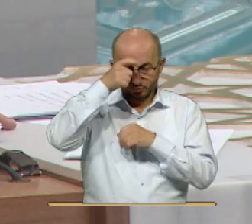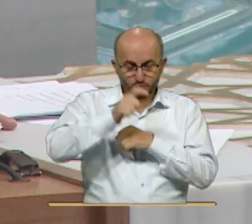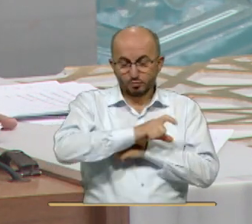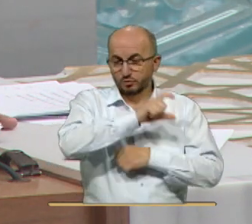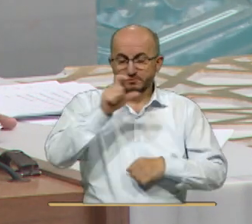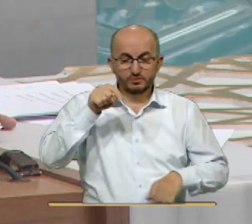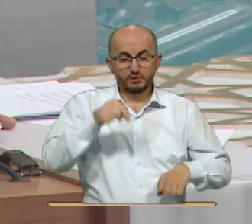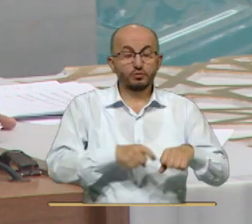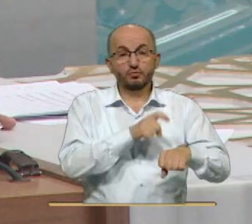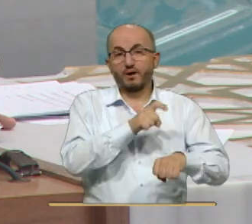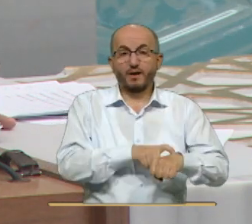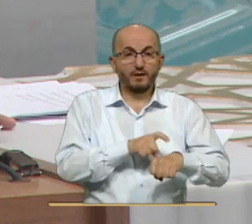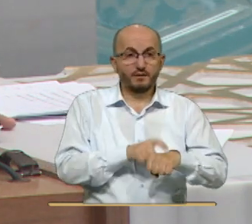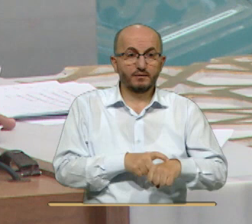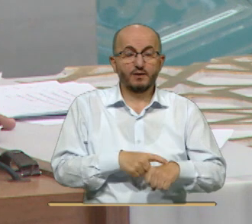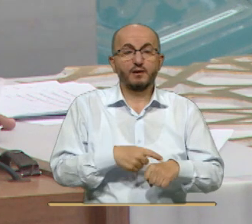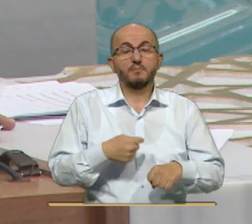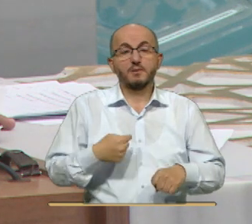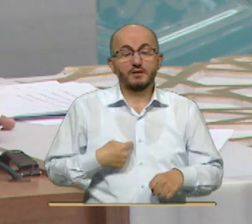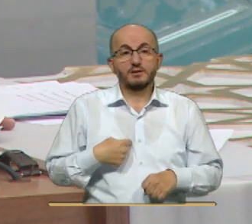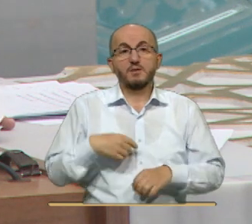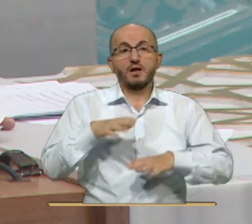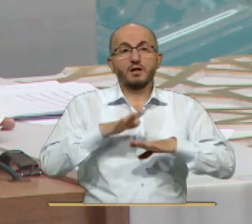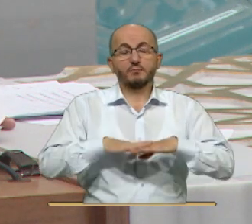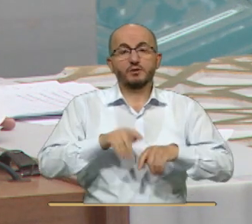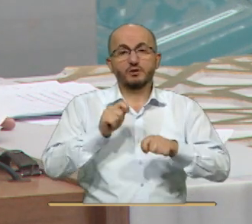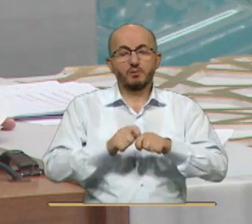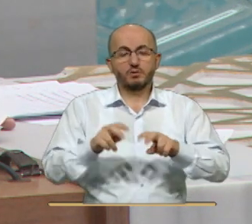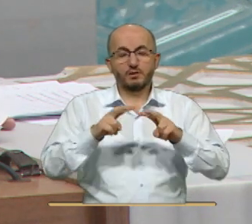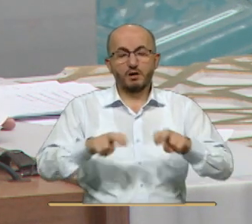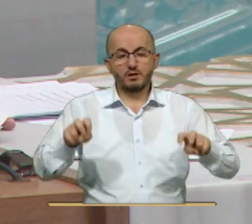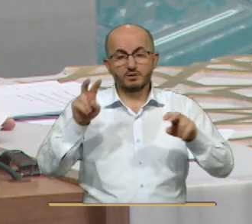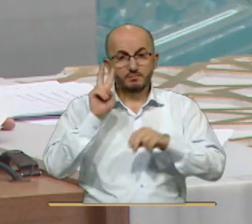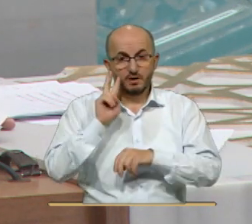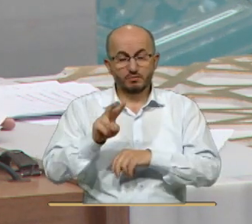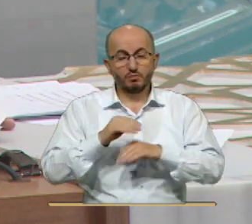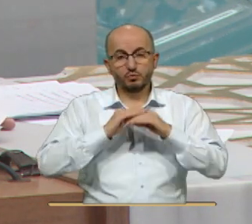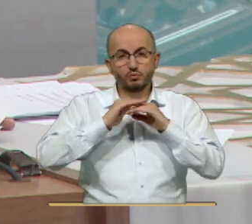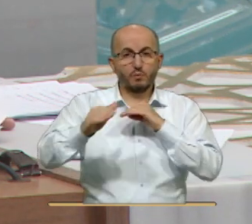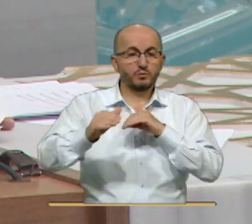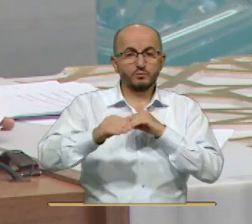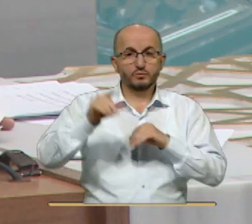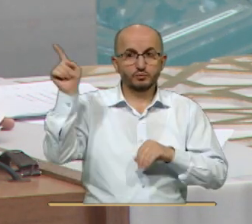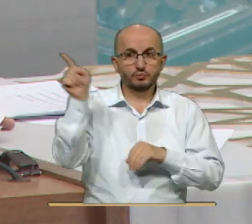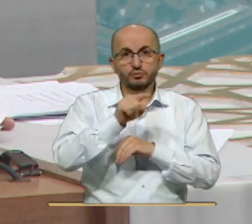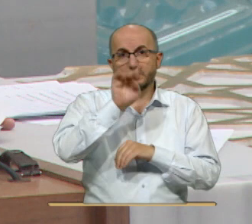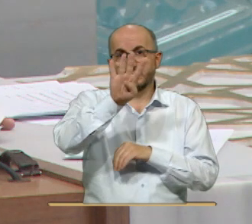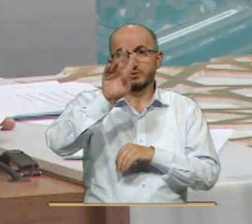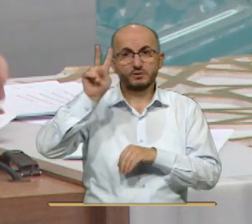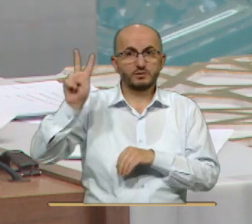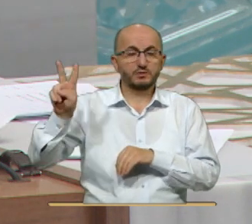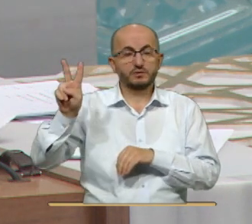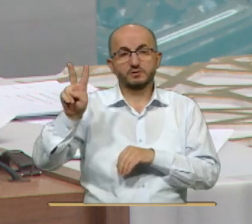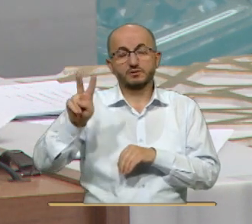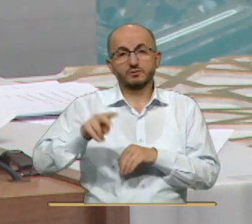anda benim elimdeki yapılan bir araştırmaya göre toplumun %42'si